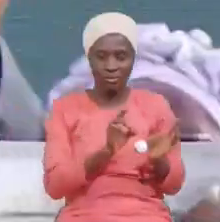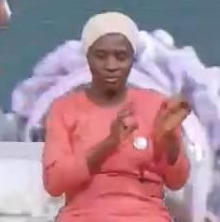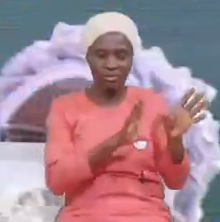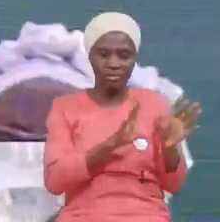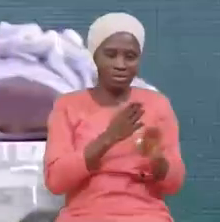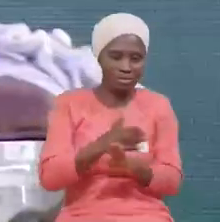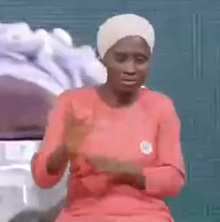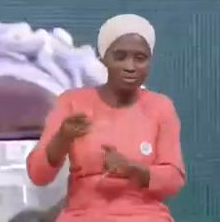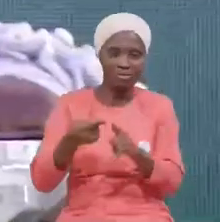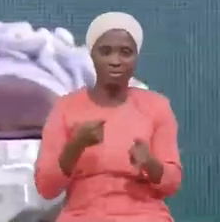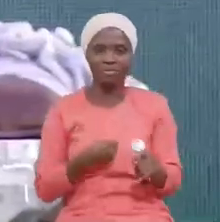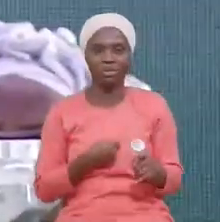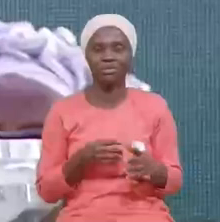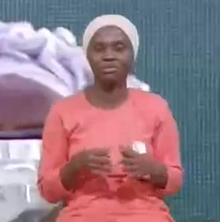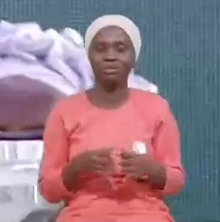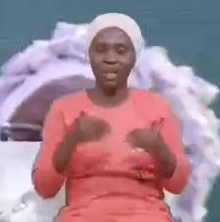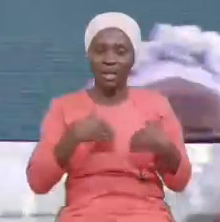Et c'est cette attitude